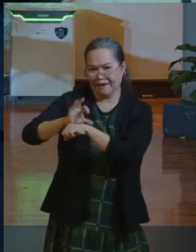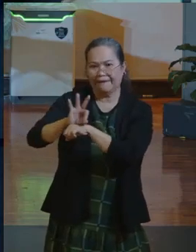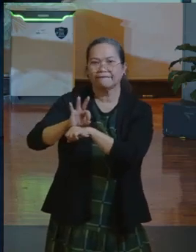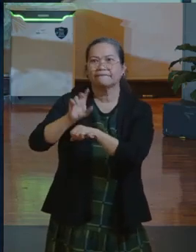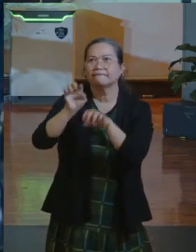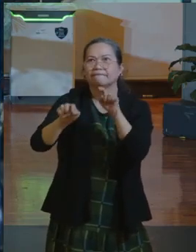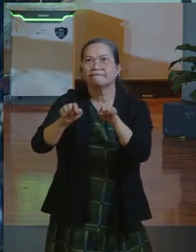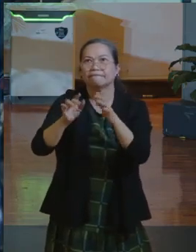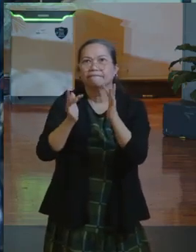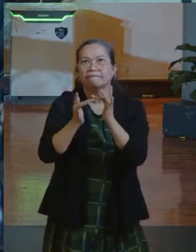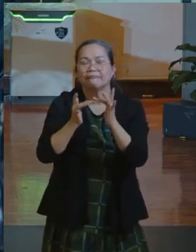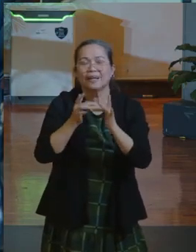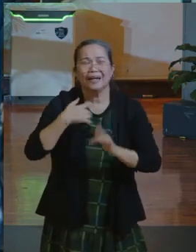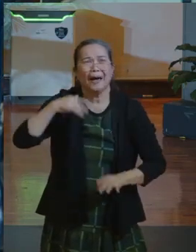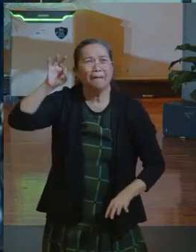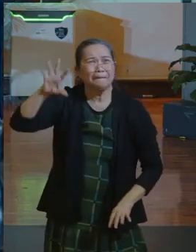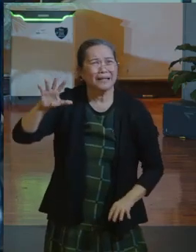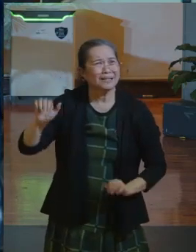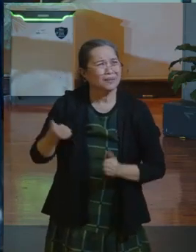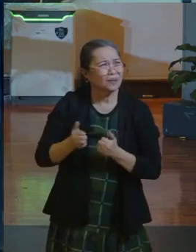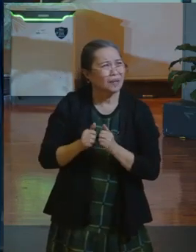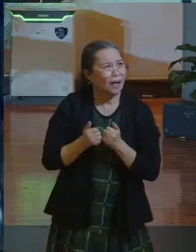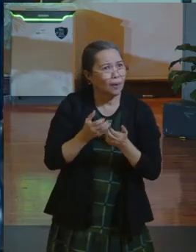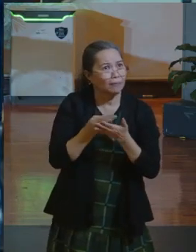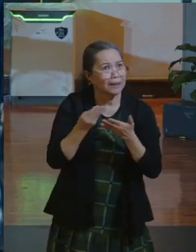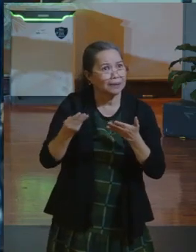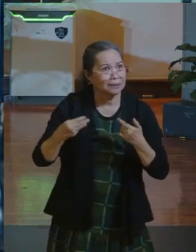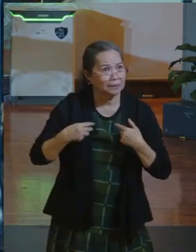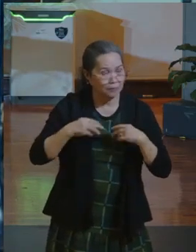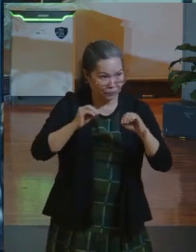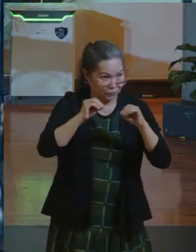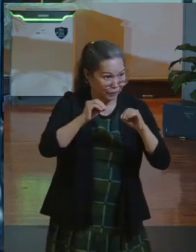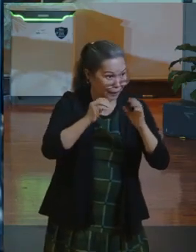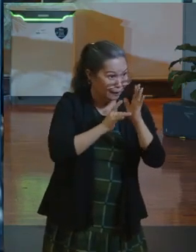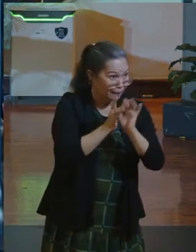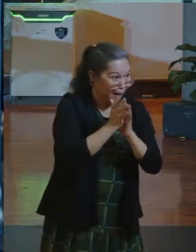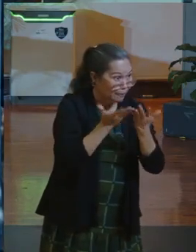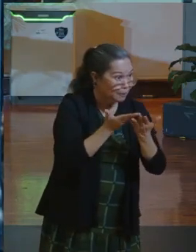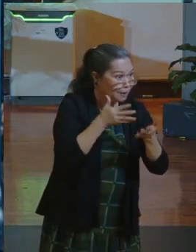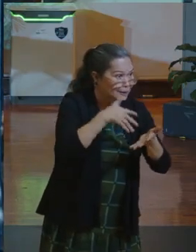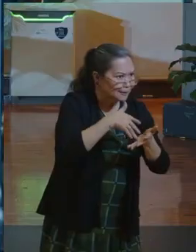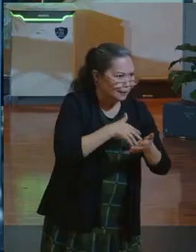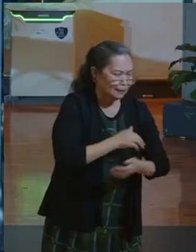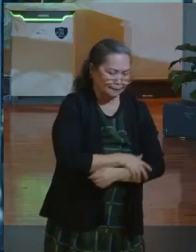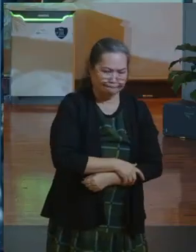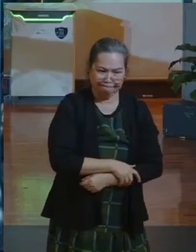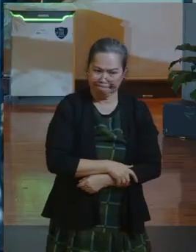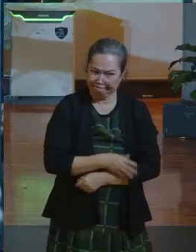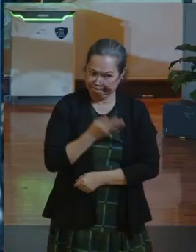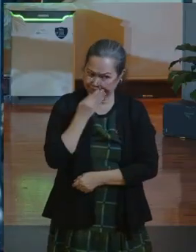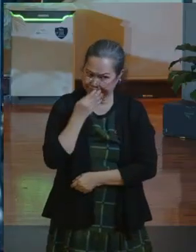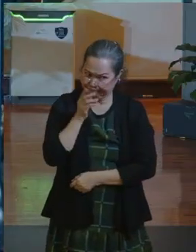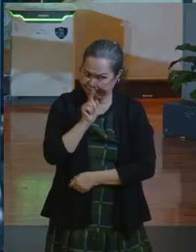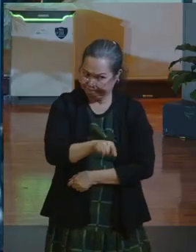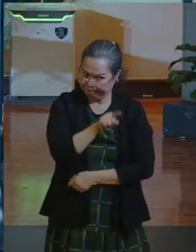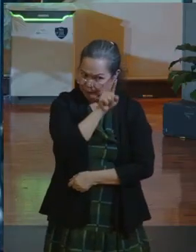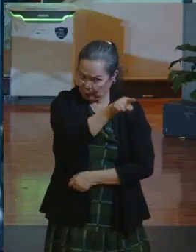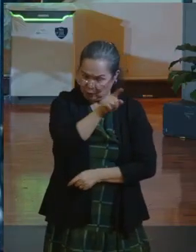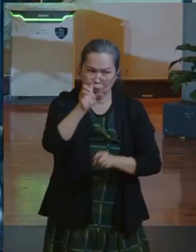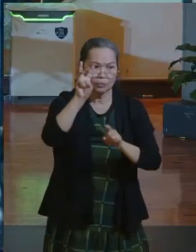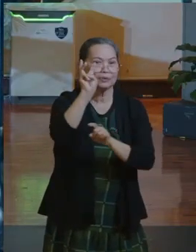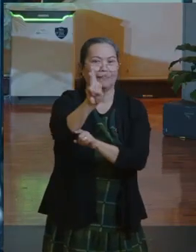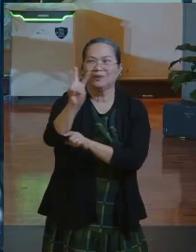Lumimba sa Macau sa akin, Pastor, kailangan ko po ng material magturo sa Bible study. Anong gustong isampal sa kanya yung akat na